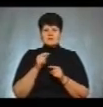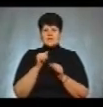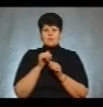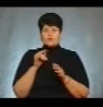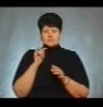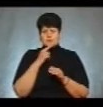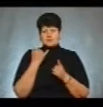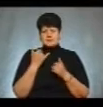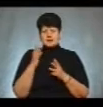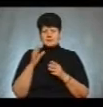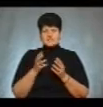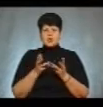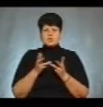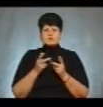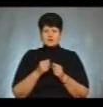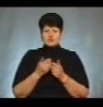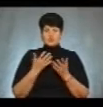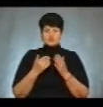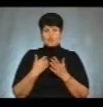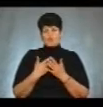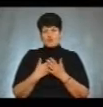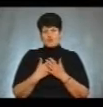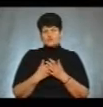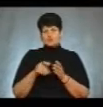Зараз пройшли всі розрахунки. Якщо умовно,